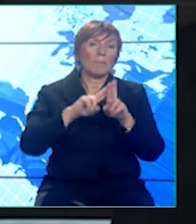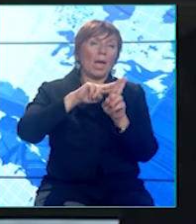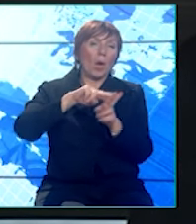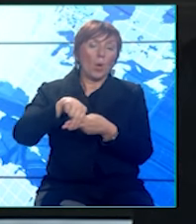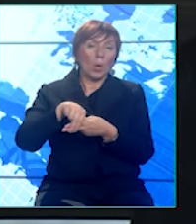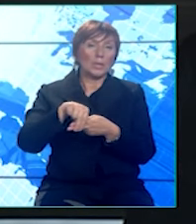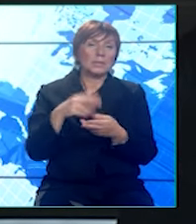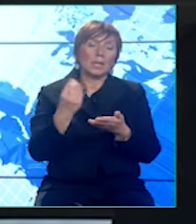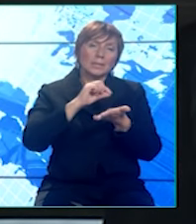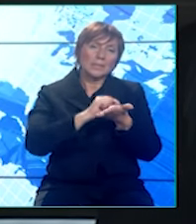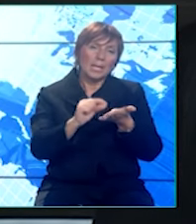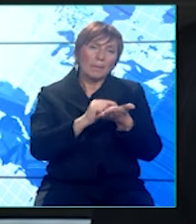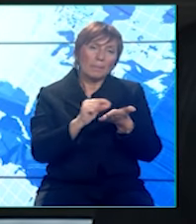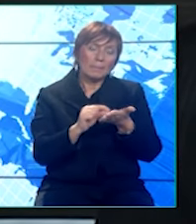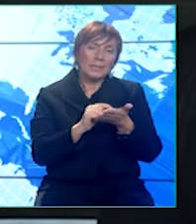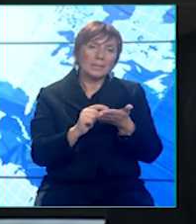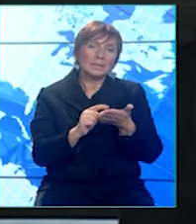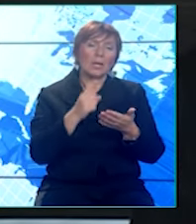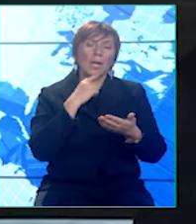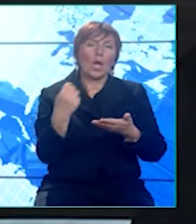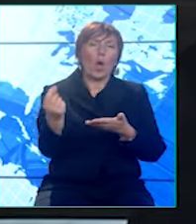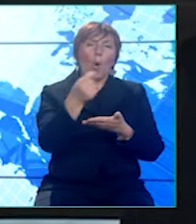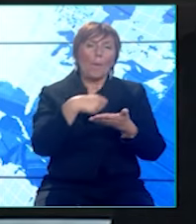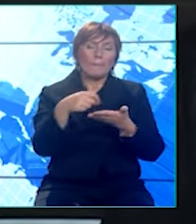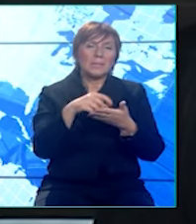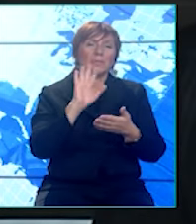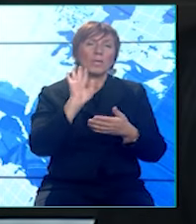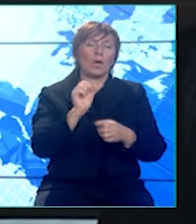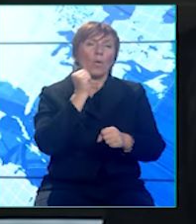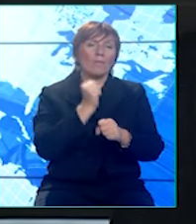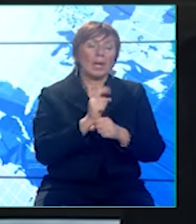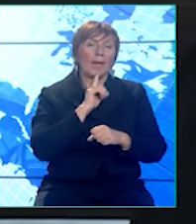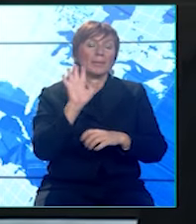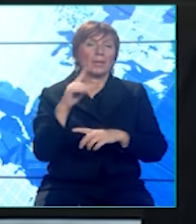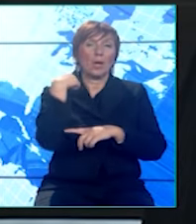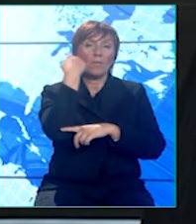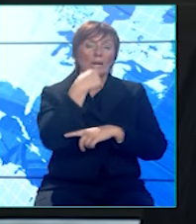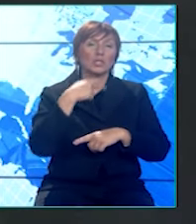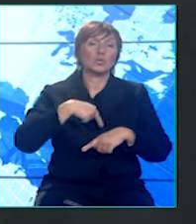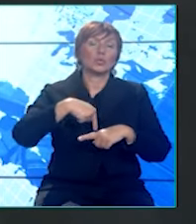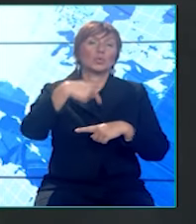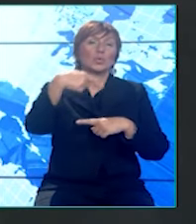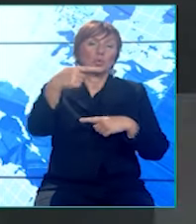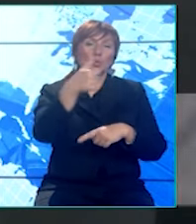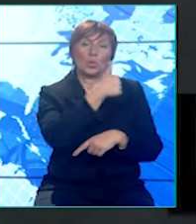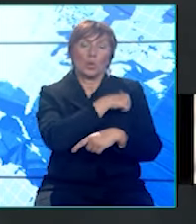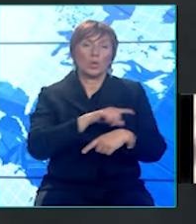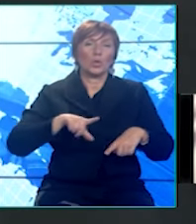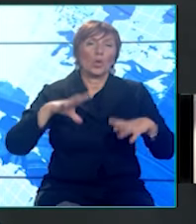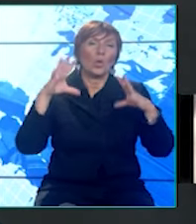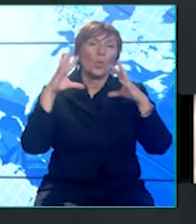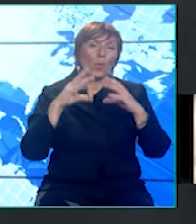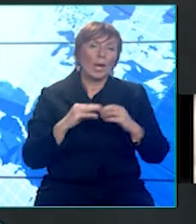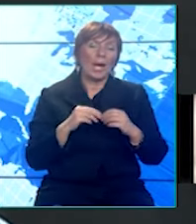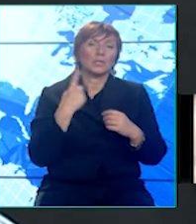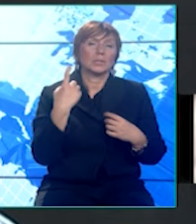ostati zapisano i opisivano i njegov rad i njegova ličnost još dugo godina. Ugasio se još jedan